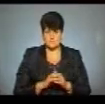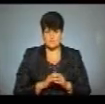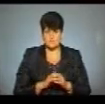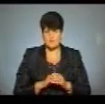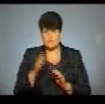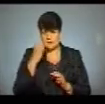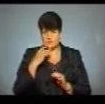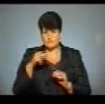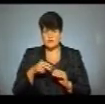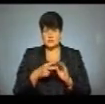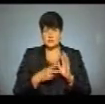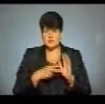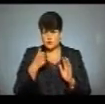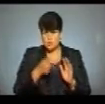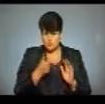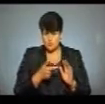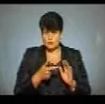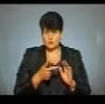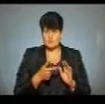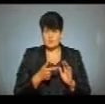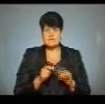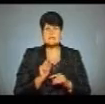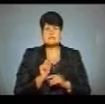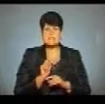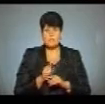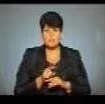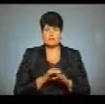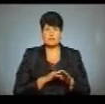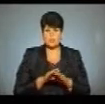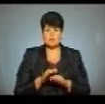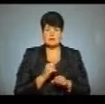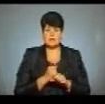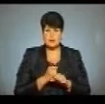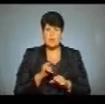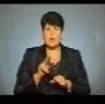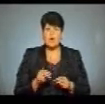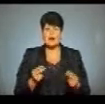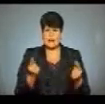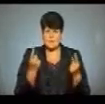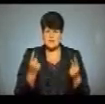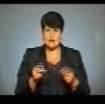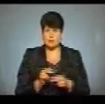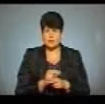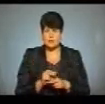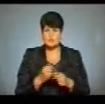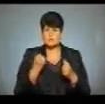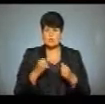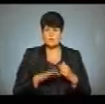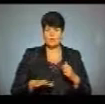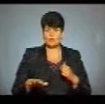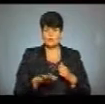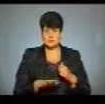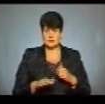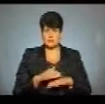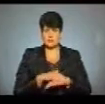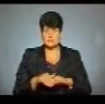Влітку 2017 року замовником виконання робіт по капітальному ремонту спортивної площадки по